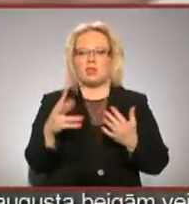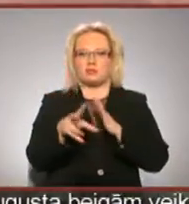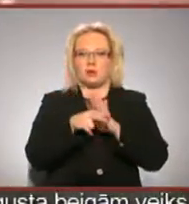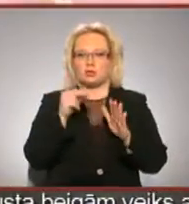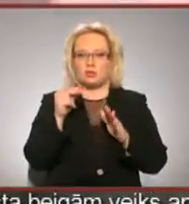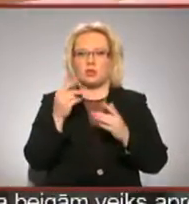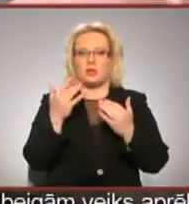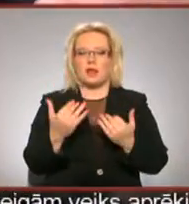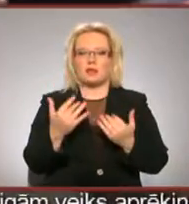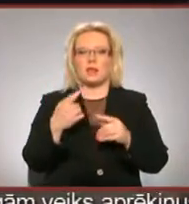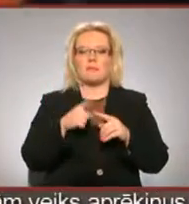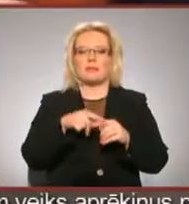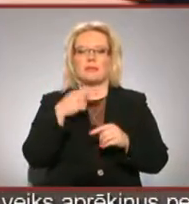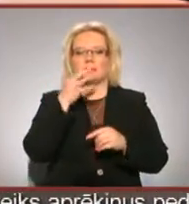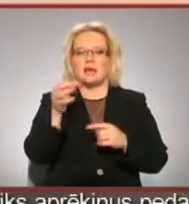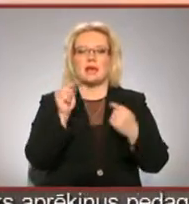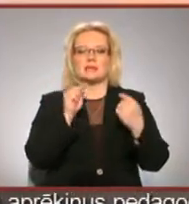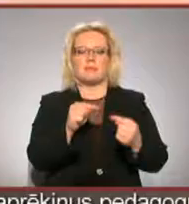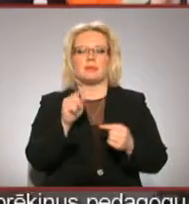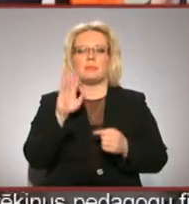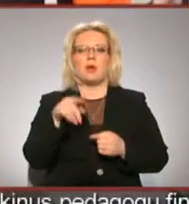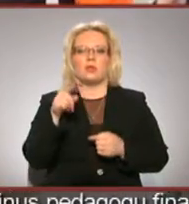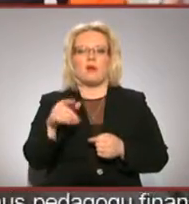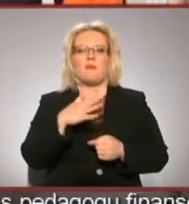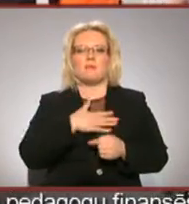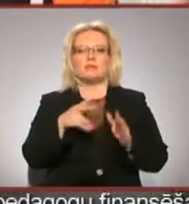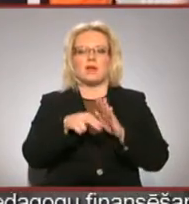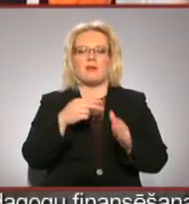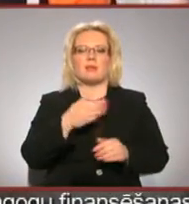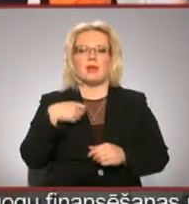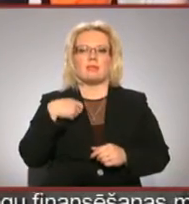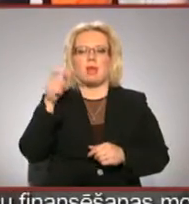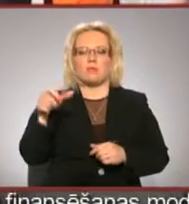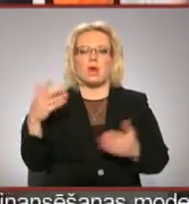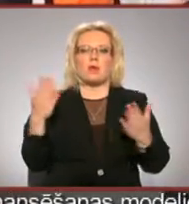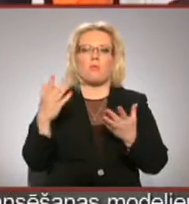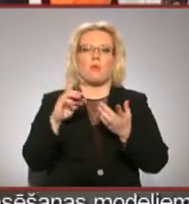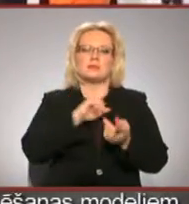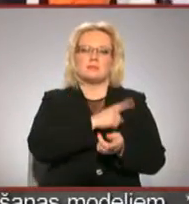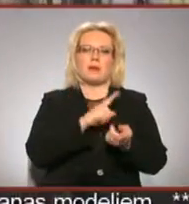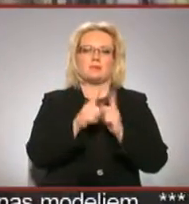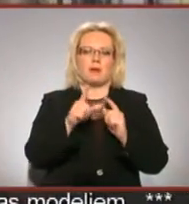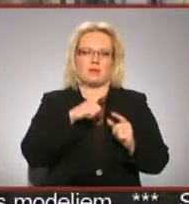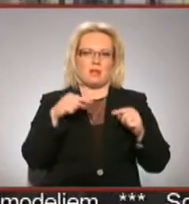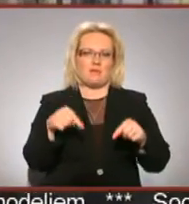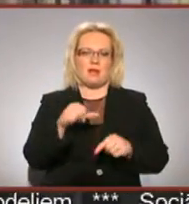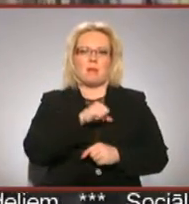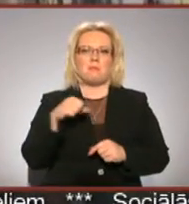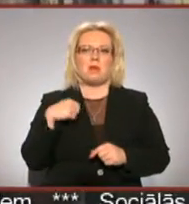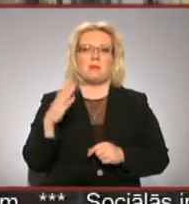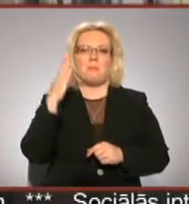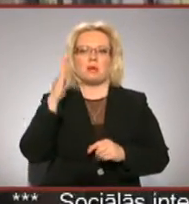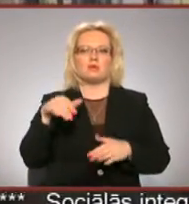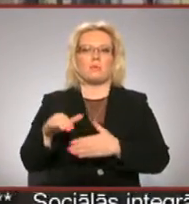rezultātiem, tomēr viņi arī izsakās skeptiski par to, vai mūsu ievēlētie deputāti spēs kaut ko mainīt Latvijā. Pati balsoju par